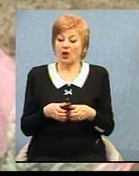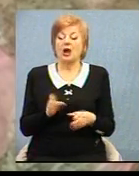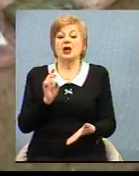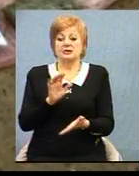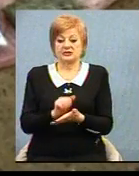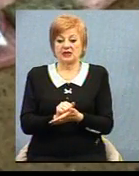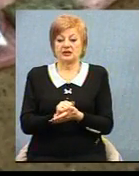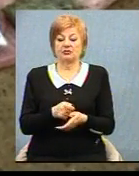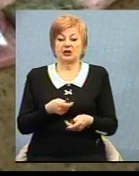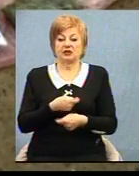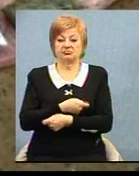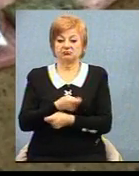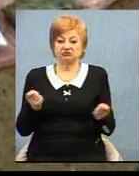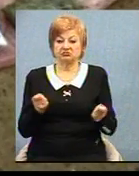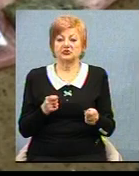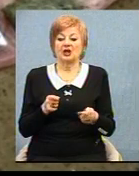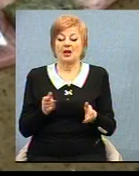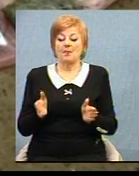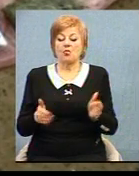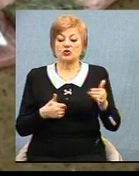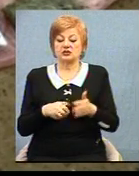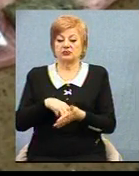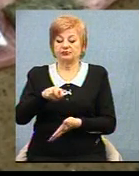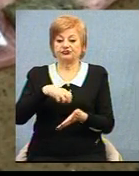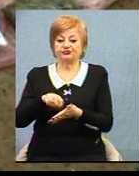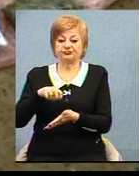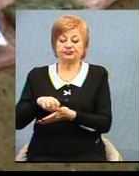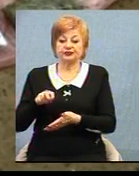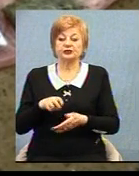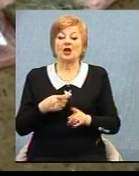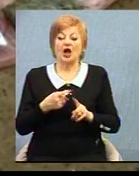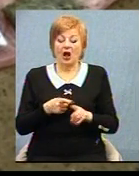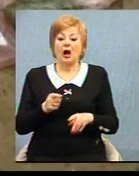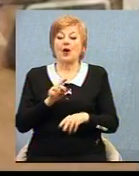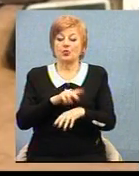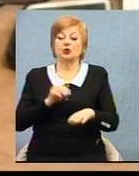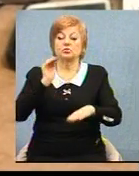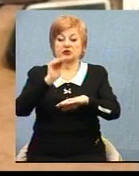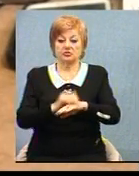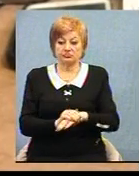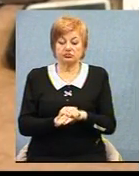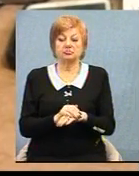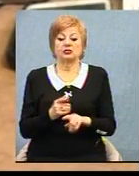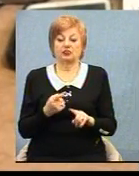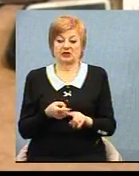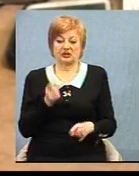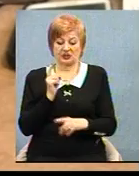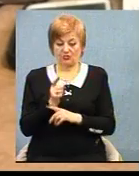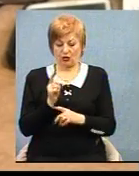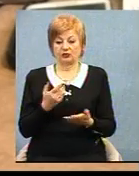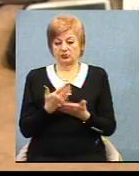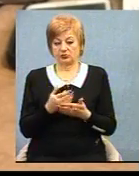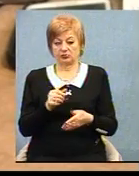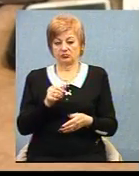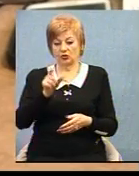займалося розсилкою наркотиків поштовими посилками. Поліцейським вдалося розкрити схему, замовивши одну з партій заборонених речовин у